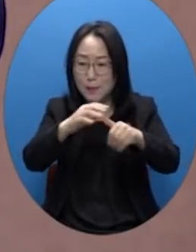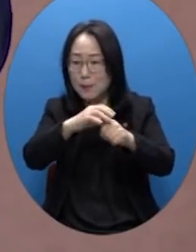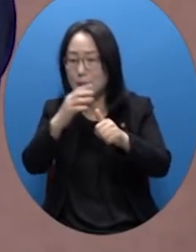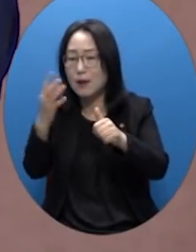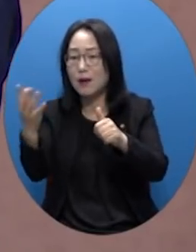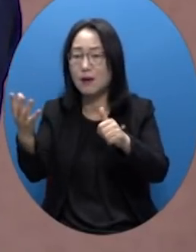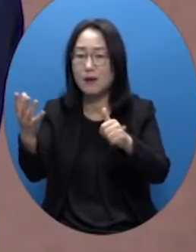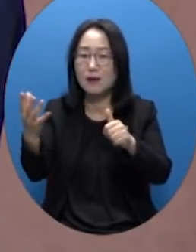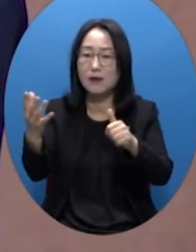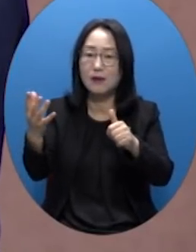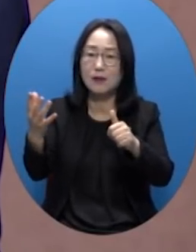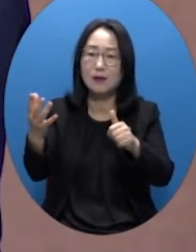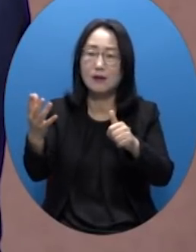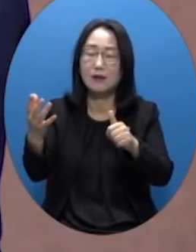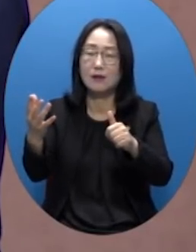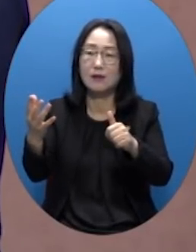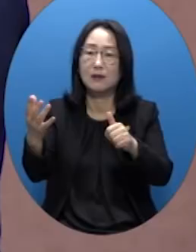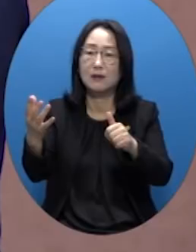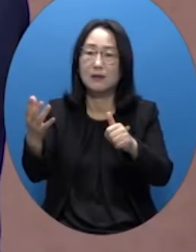저들이 해방되어